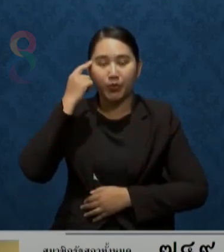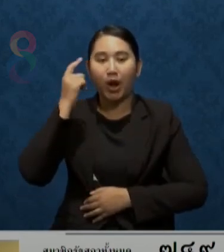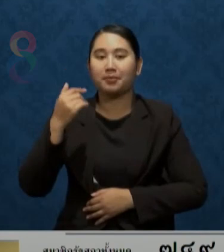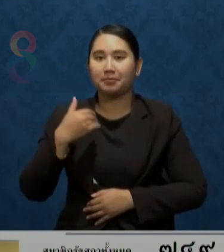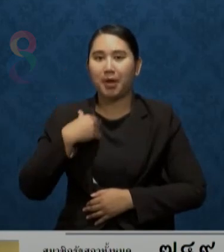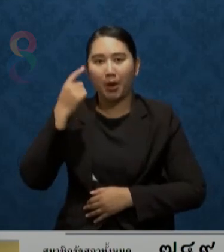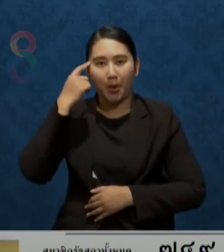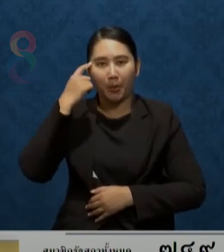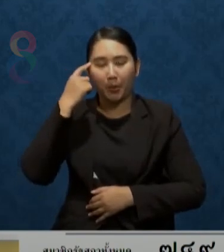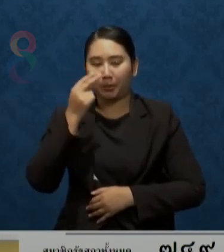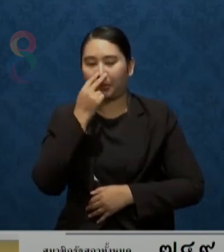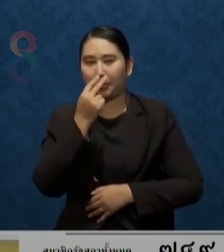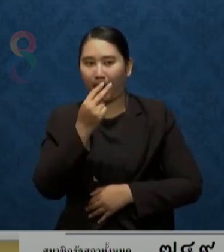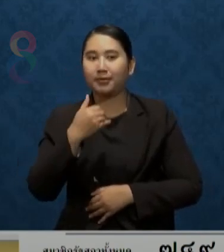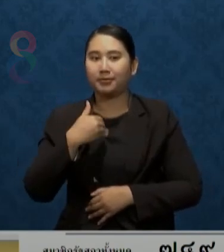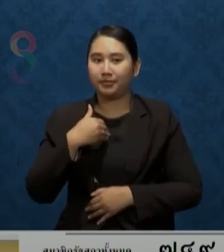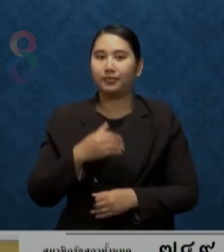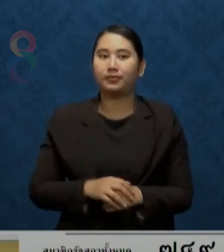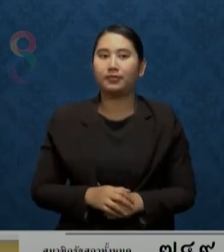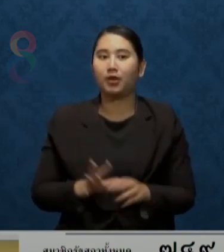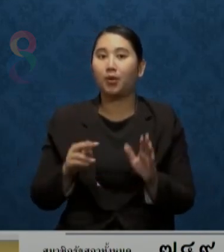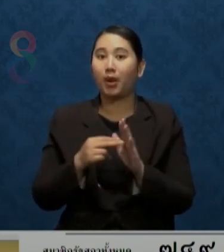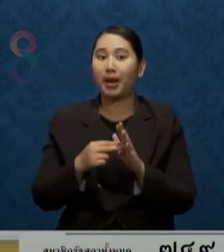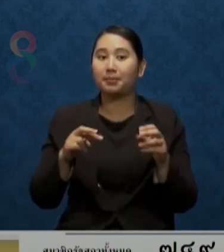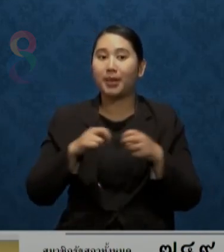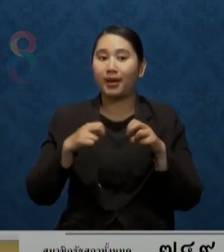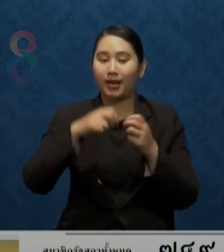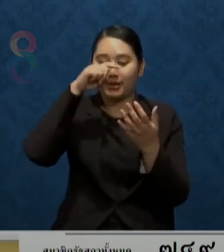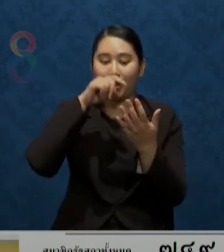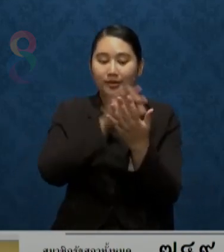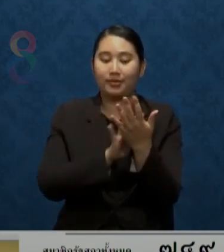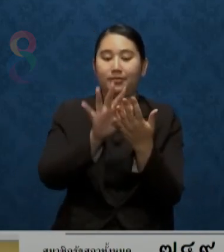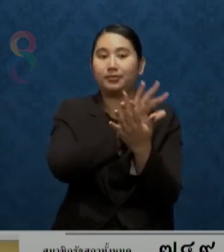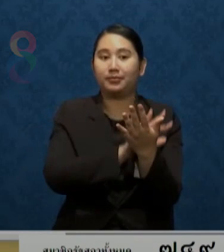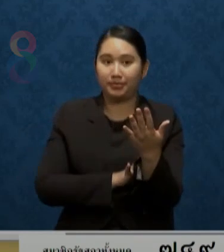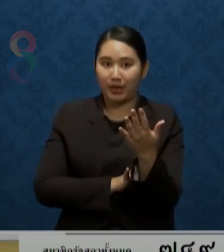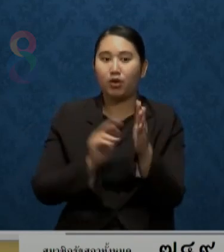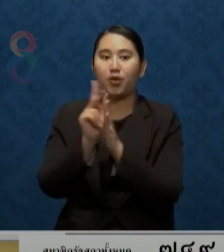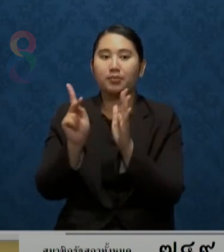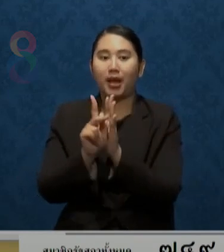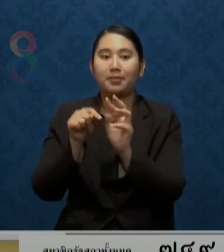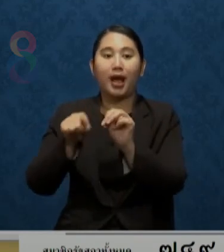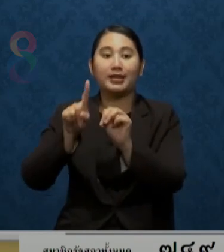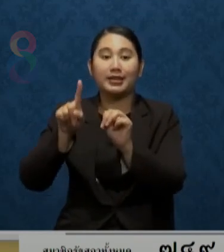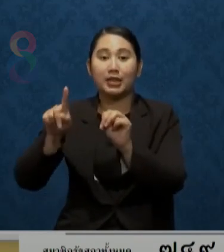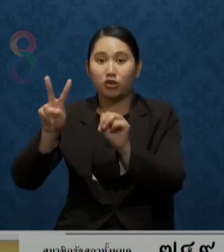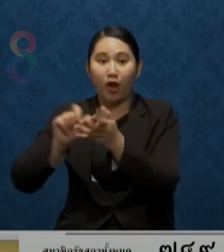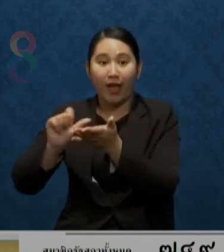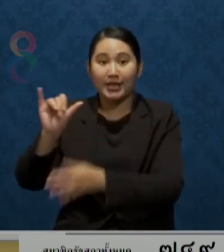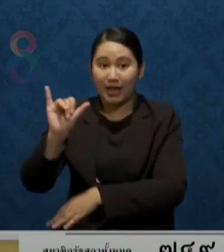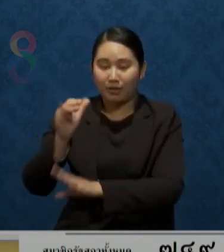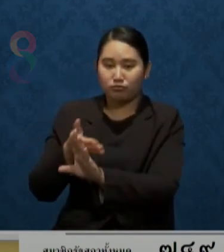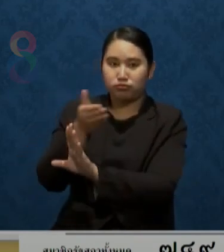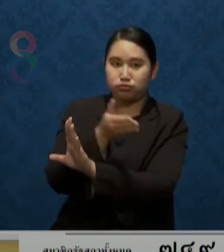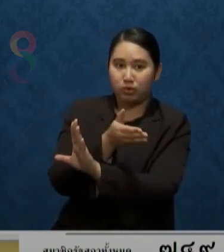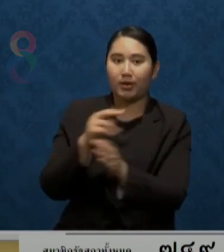รู้ธรรมว่าเหตุการณ์ที่มันเกิดในบ้านเมืองนี้ก่อนจะเกิดแก้กฎหมาย112นั้นเนี่ยนะครับมัน